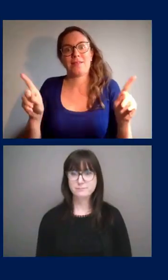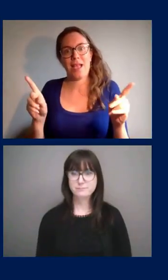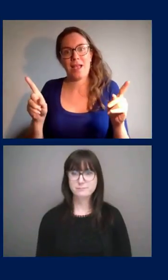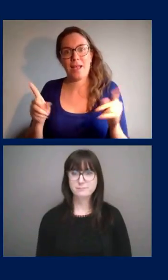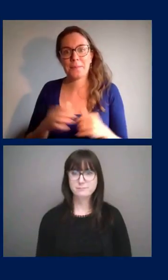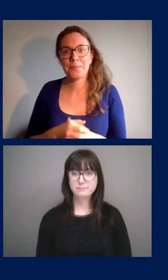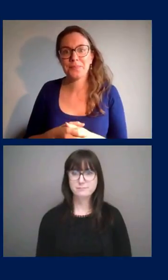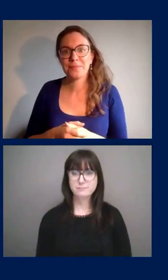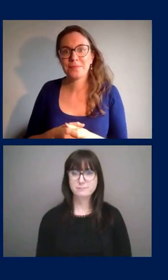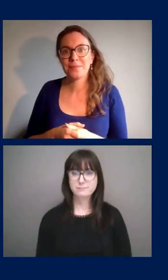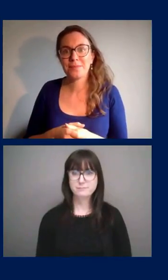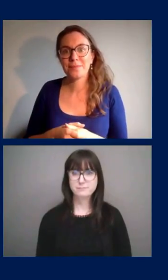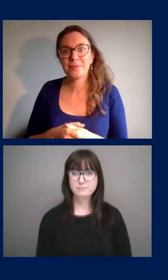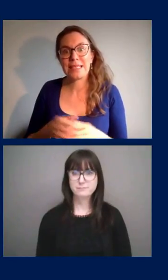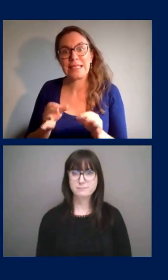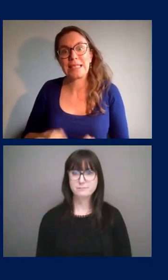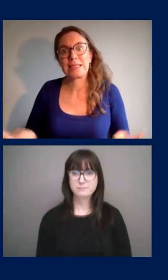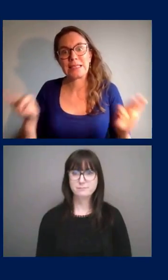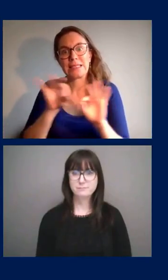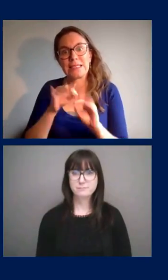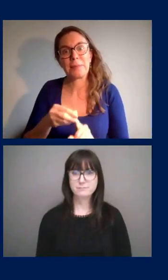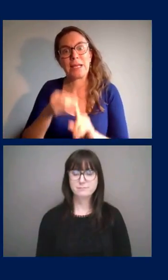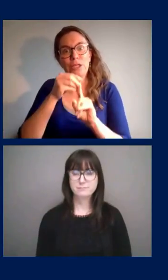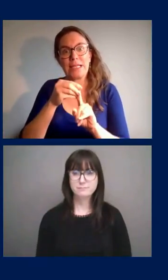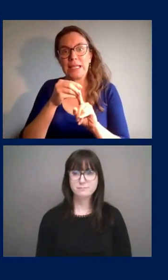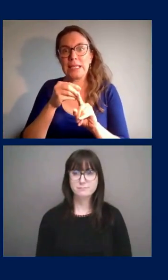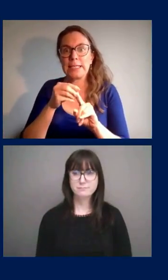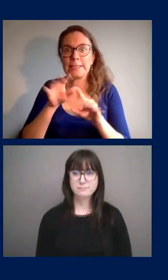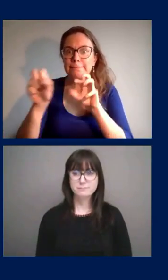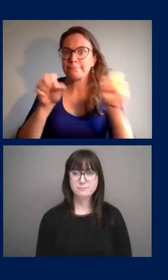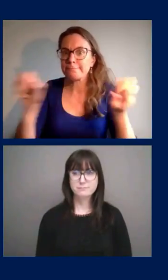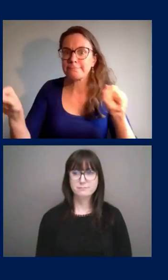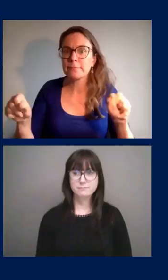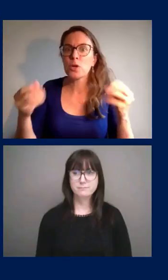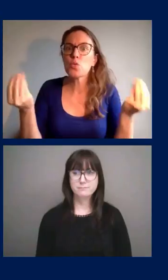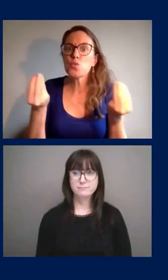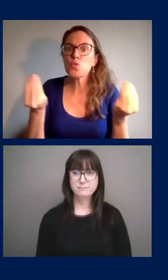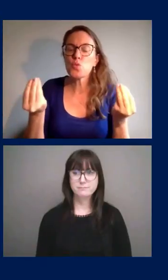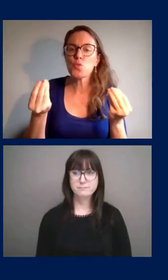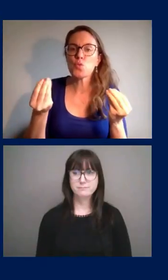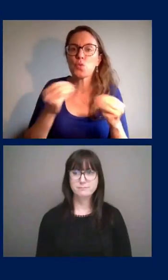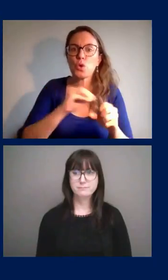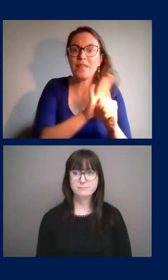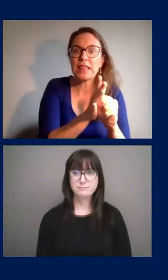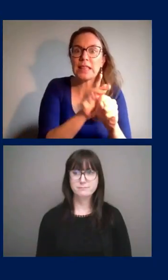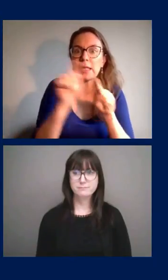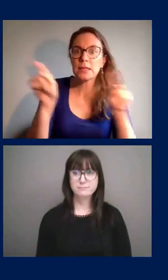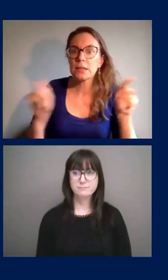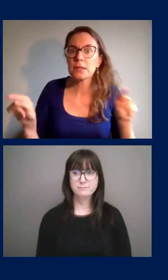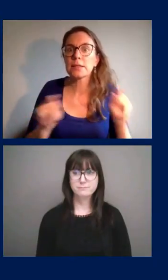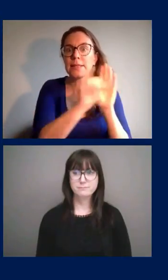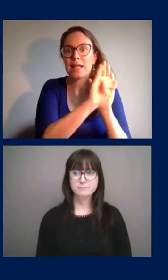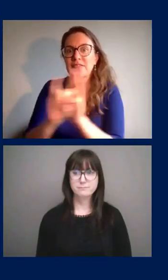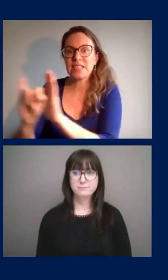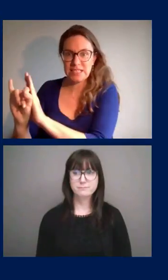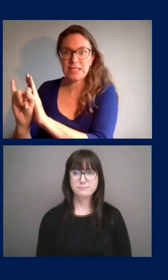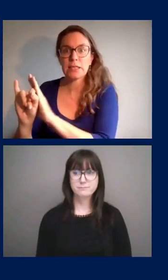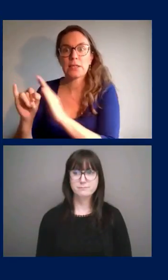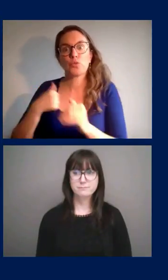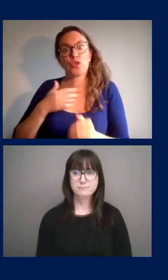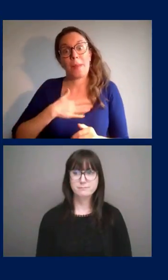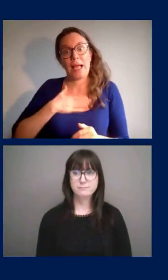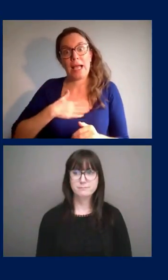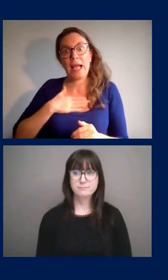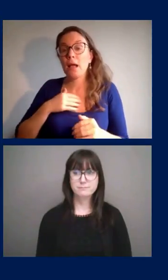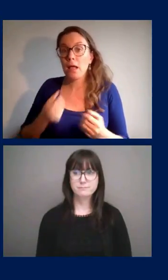maintenant c'est une priorité d'identifier les cas et alors je voudrais voir que tout le monde